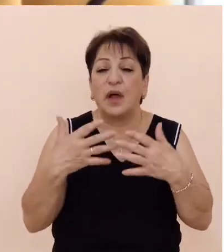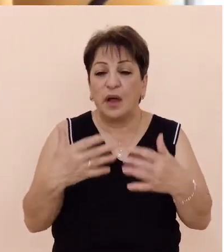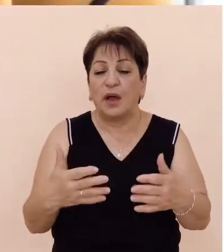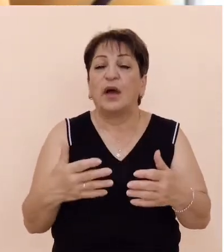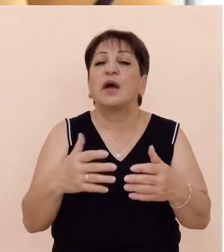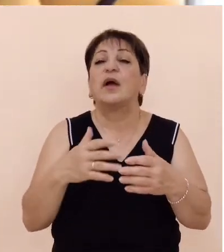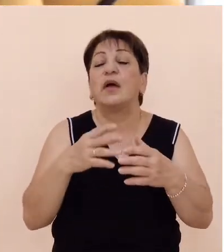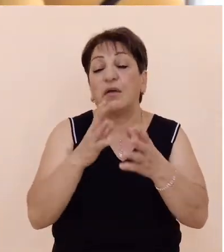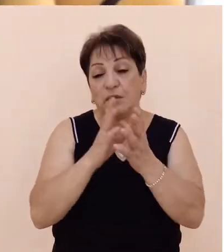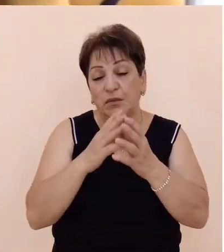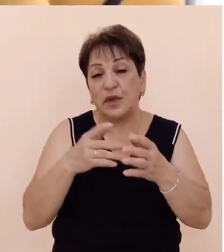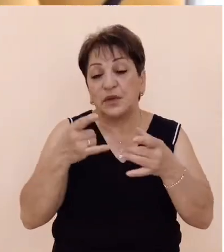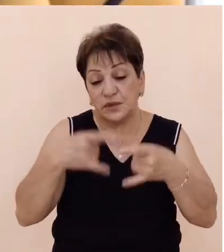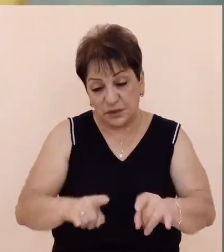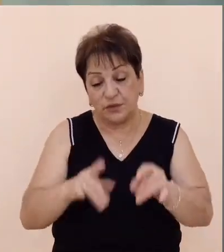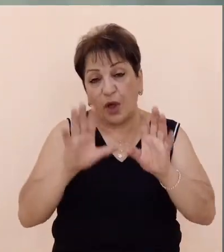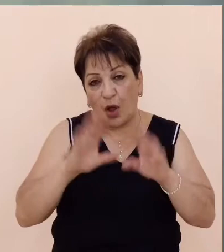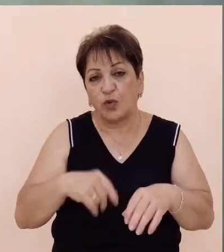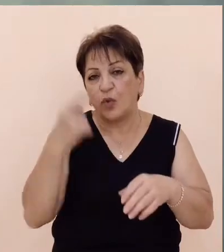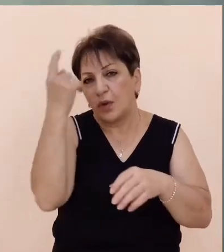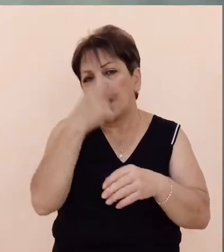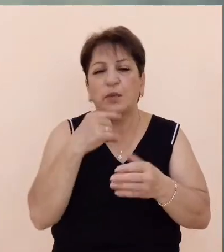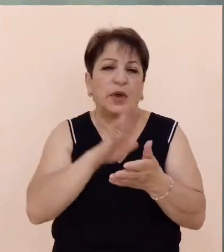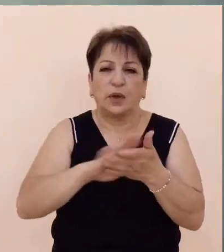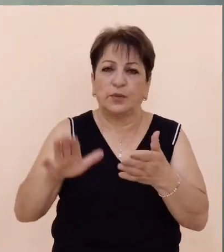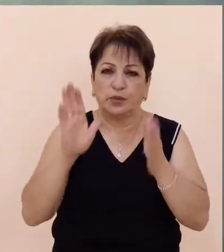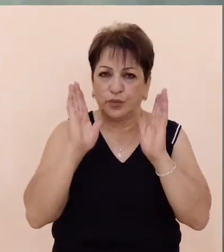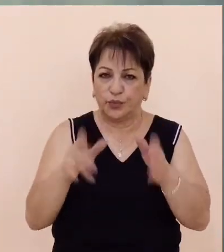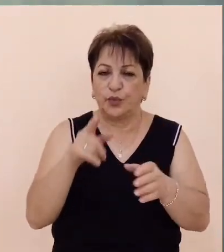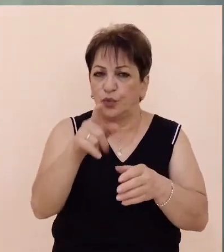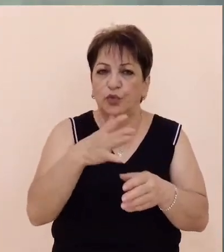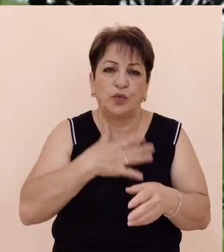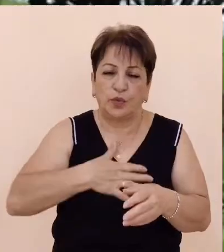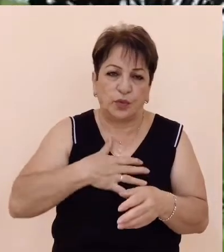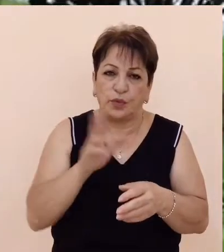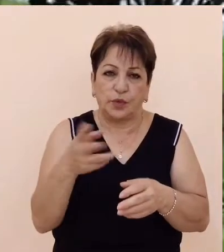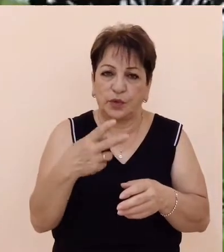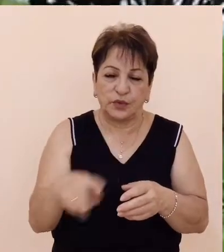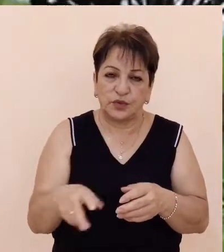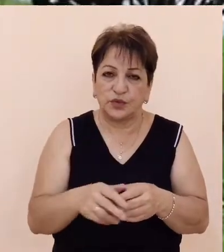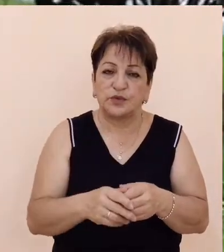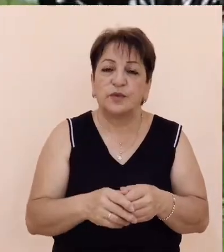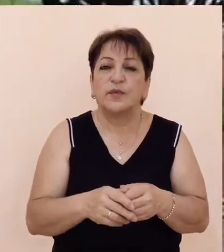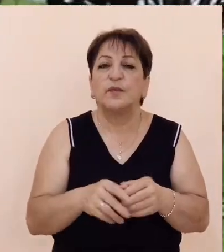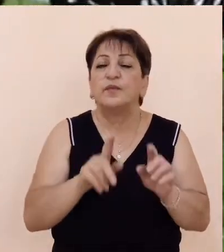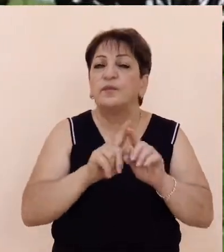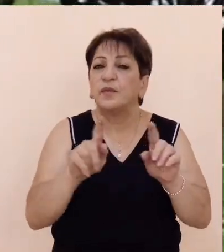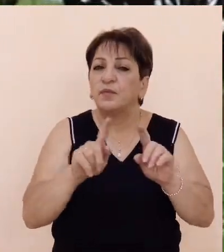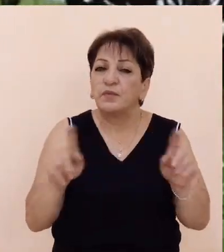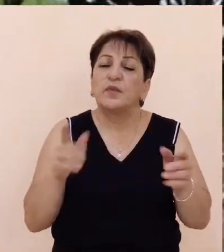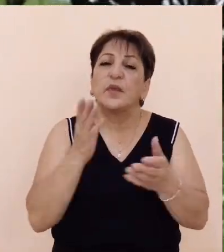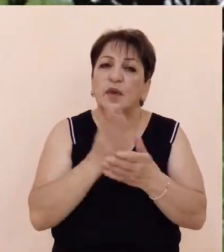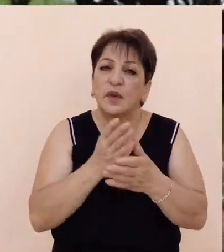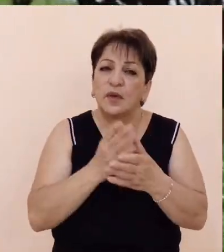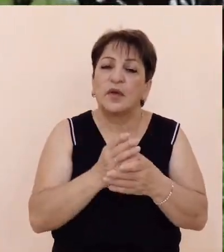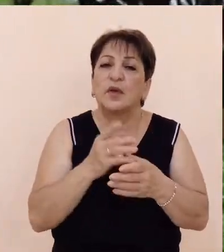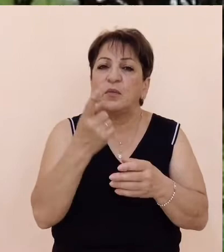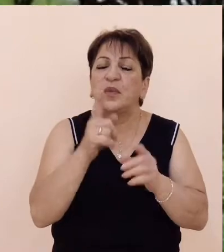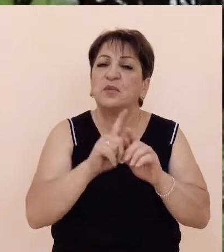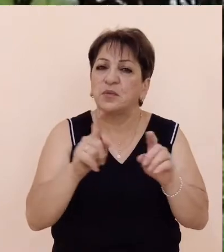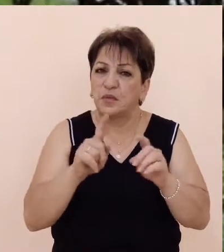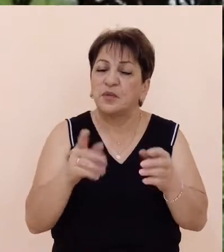այնպես էլ կան հետանան ծննդաբերությունից անմիջապես հետո։ Արտասովոր երևույթների եւս մի